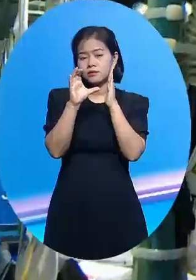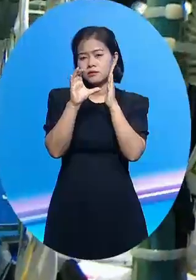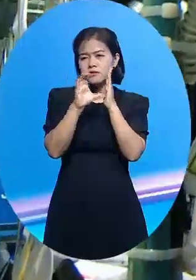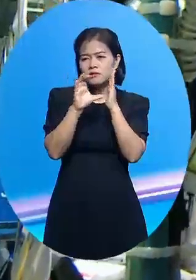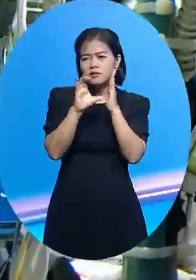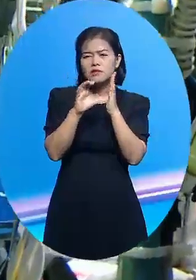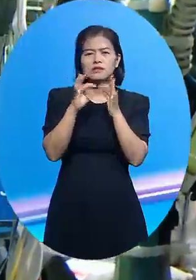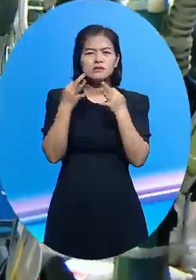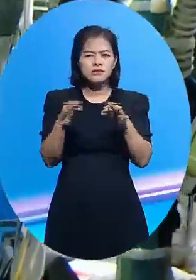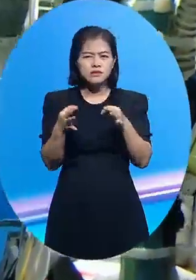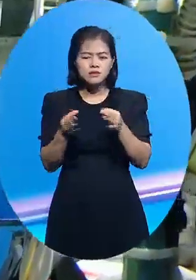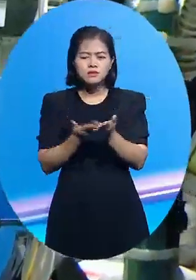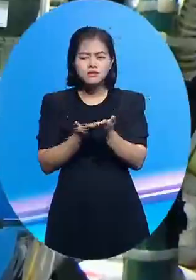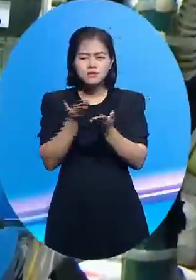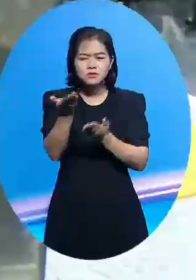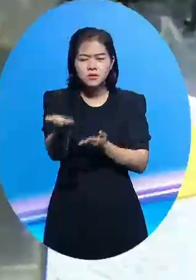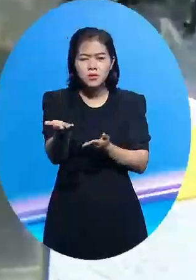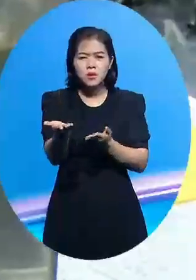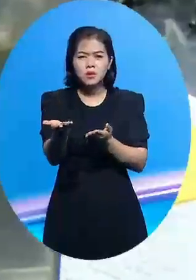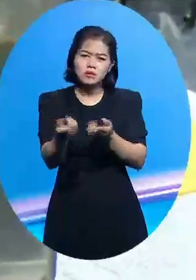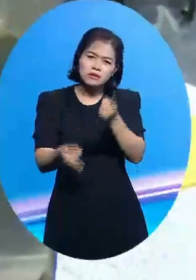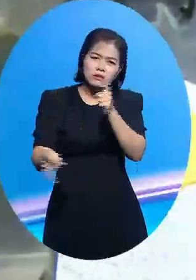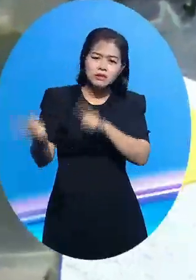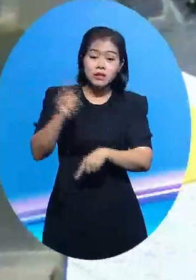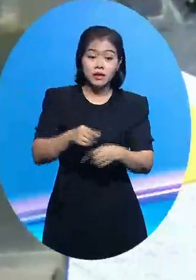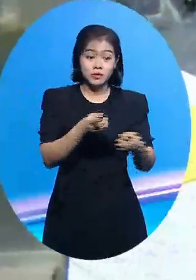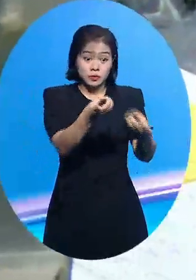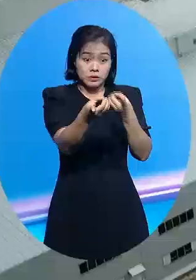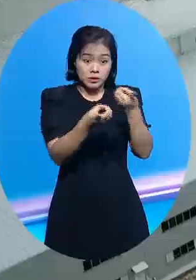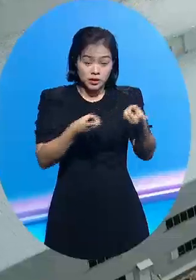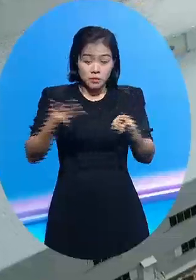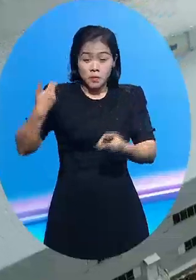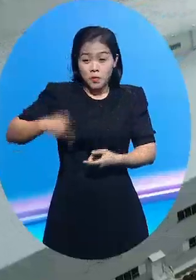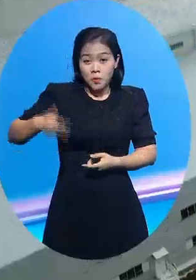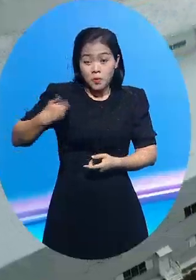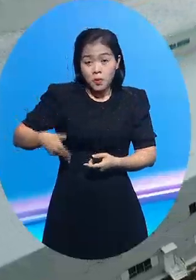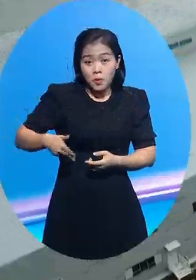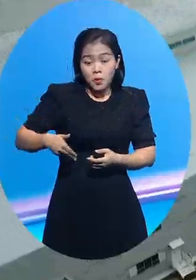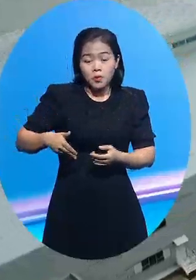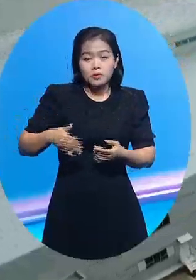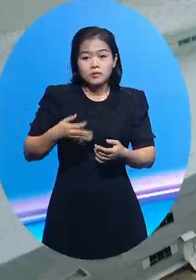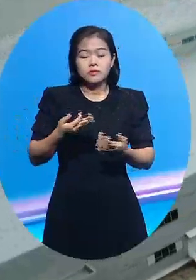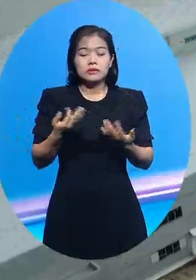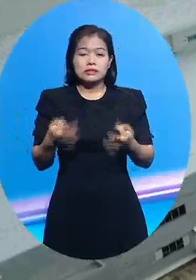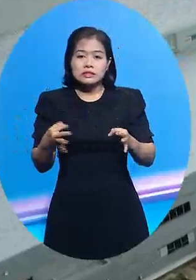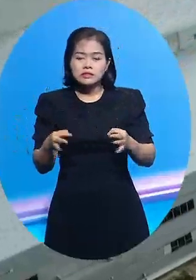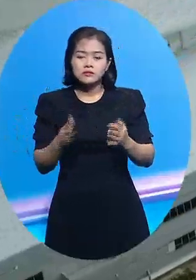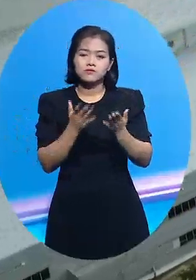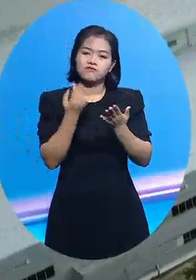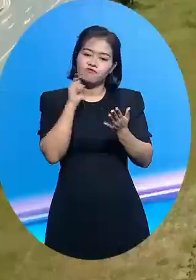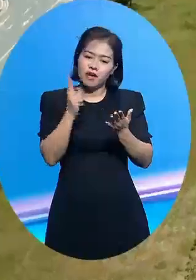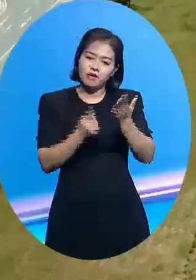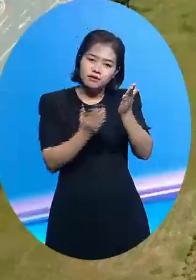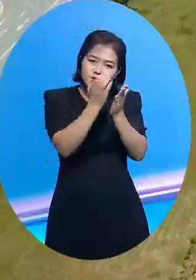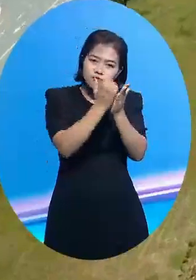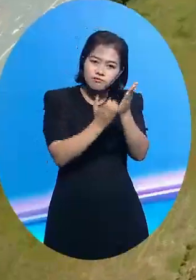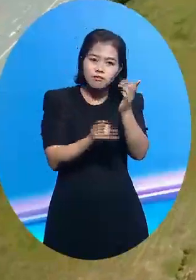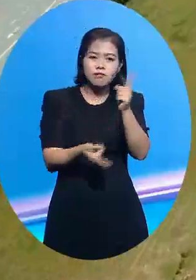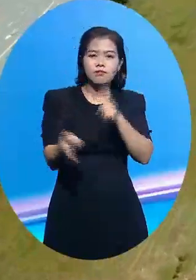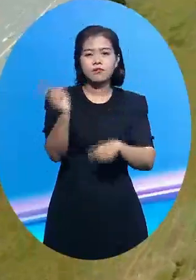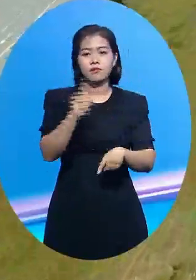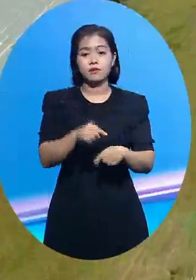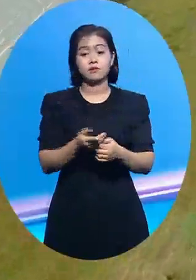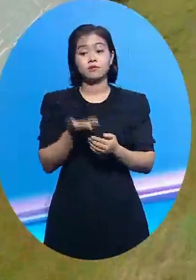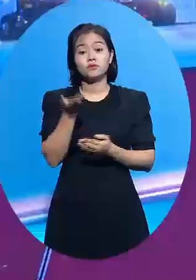cho cái thiệt hại đó của doanh nghiệp. Mà cái quan trọng nhất ở đây chính là cải thiện quyết liệt cái môi trường đầu tư kinh